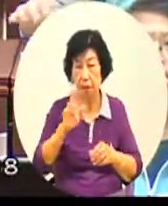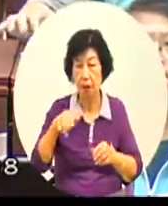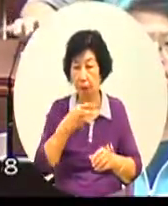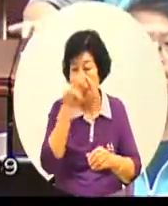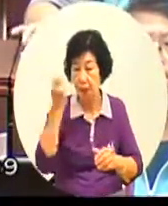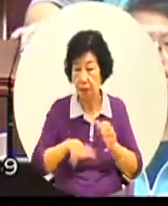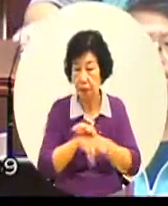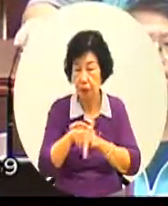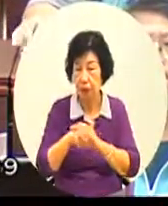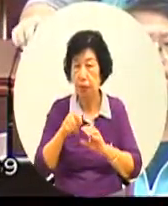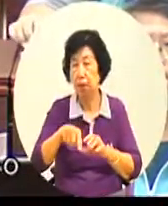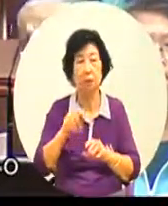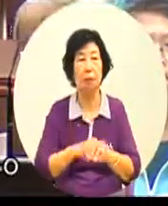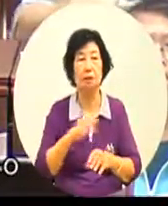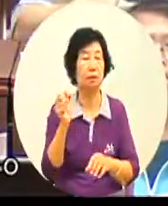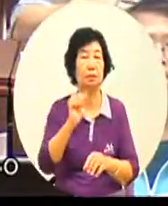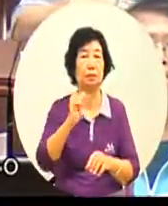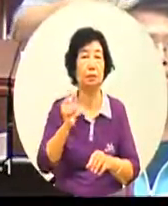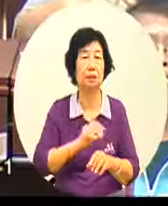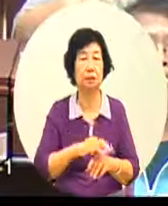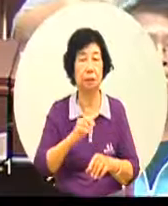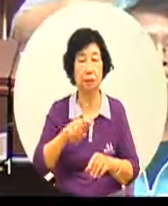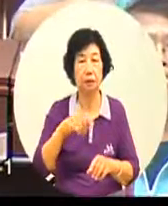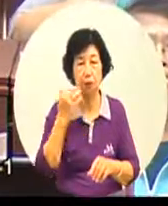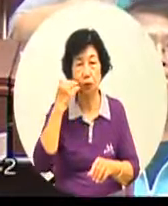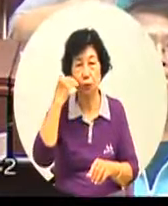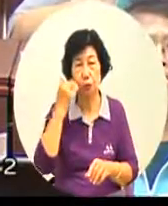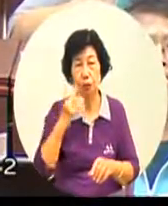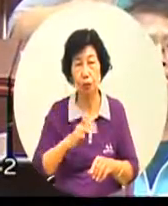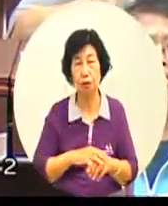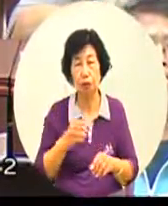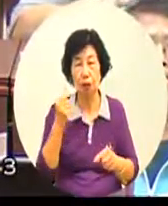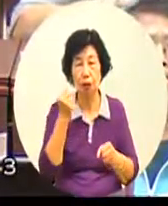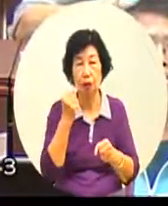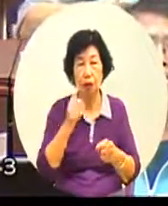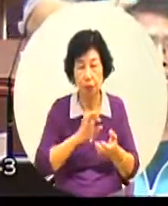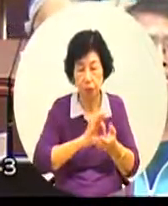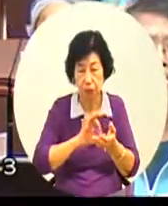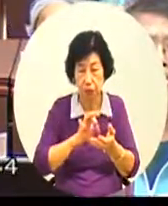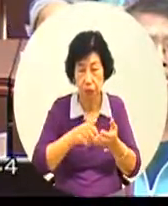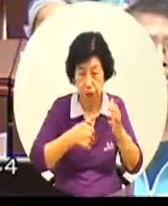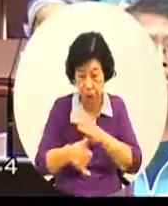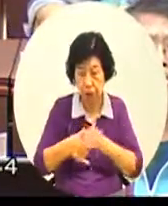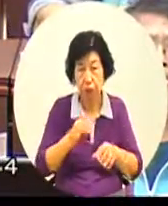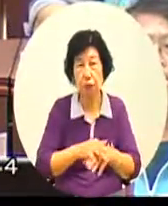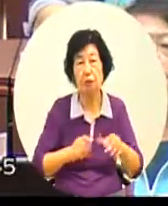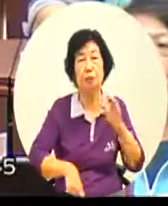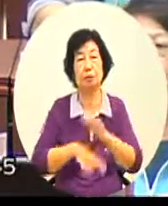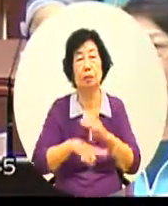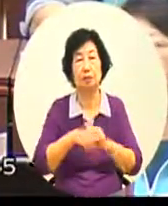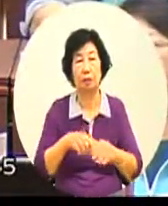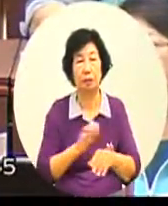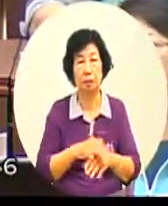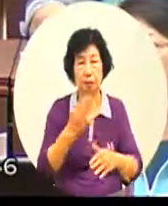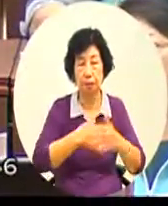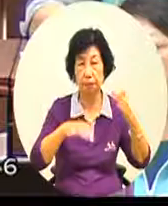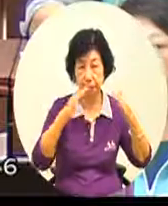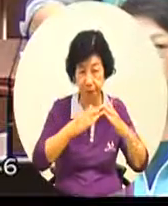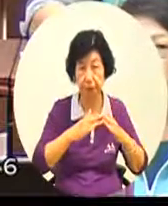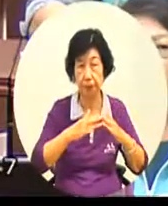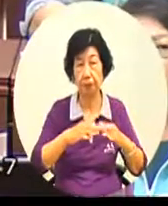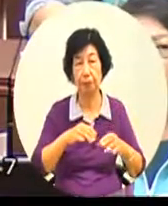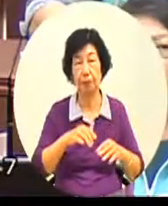违法了，所以这个部分也要请议员可以了解，但是我们已经尽量的在盘整，而且不止学校，其实我们除了学